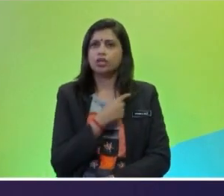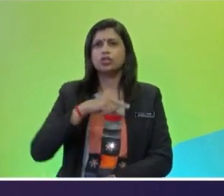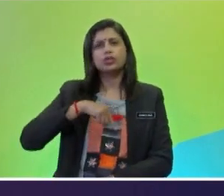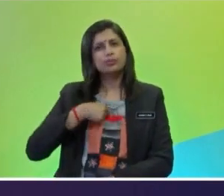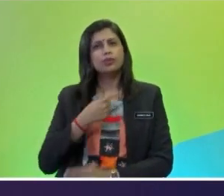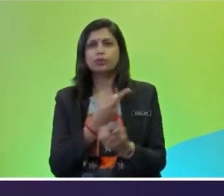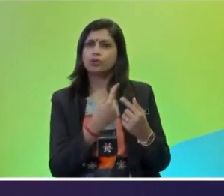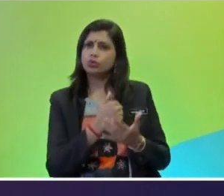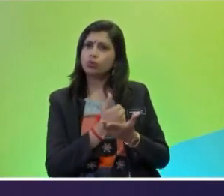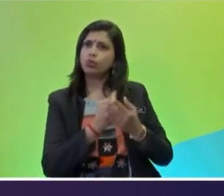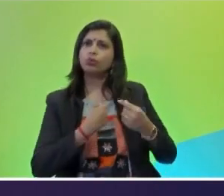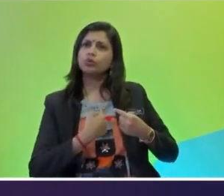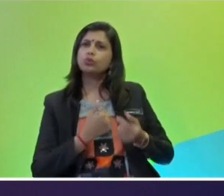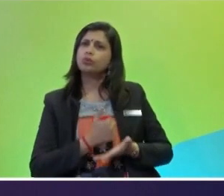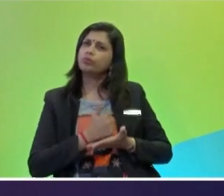hadiah daripada kita. Yeah. Betul?